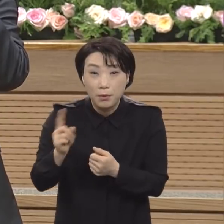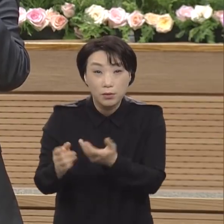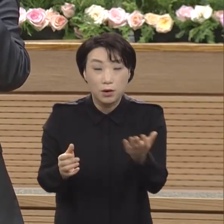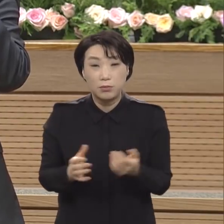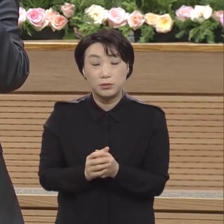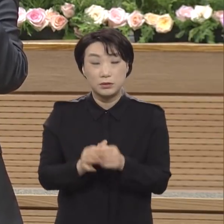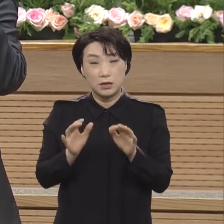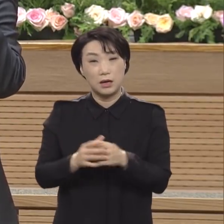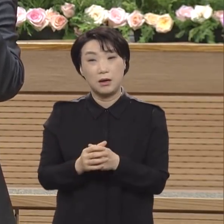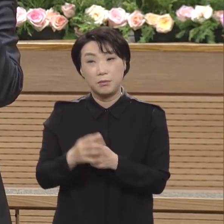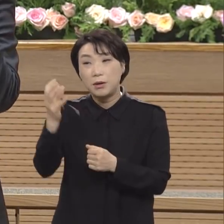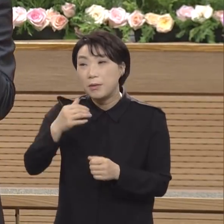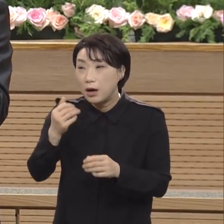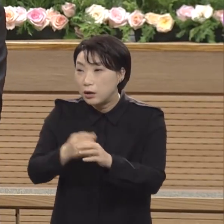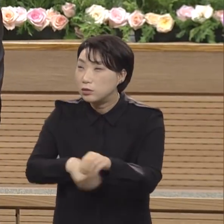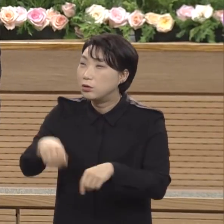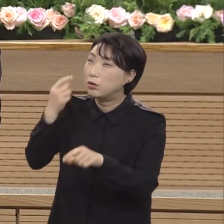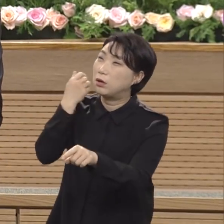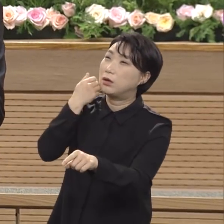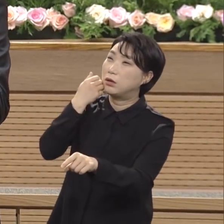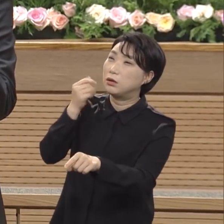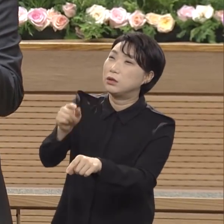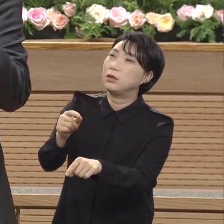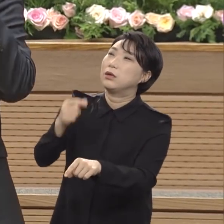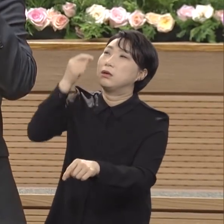핍박하는 자가 불쌍하면